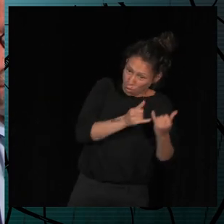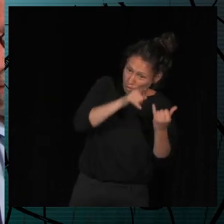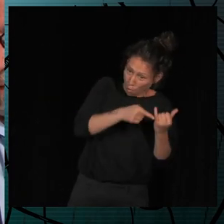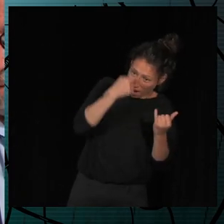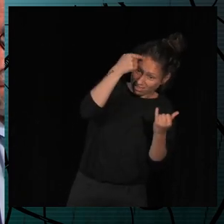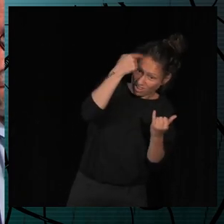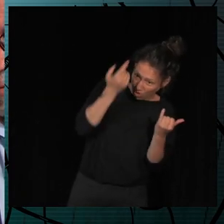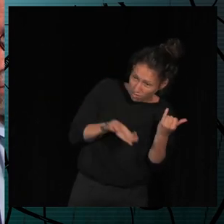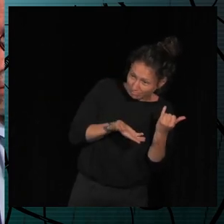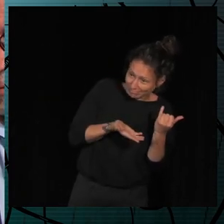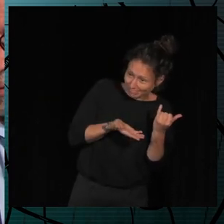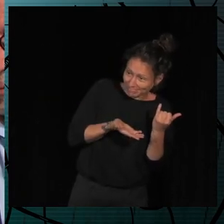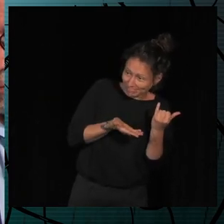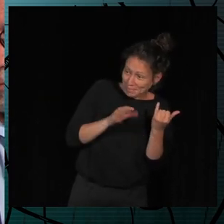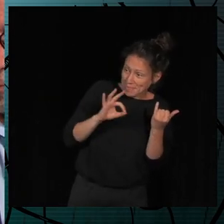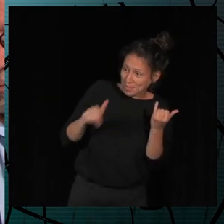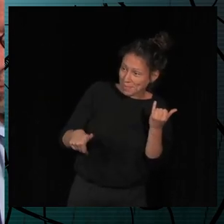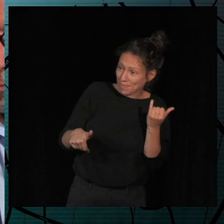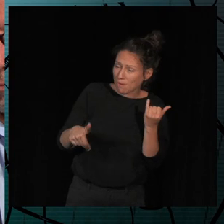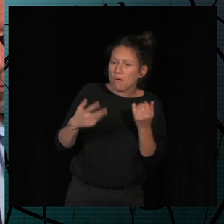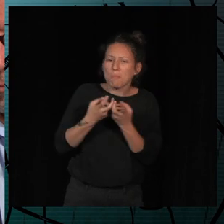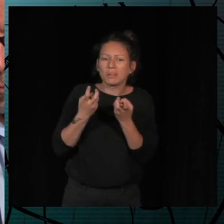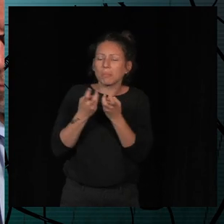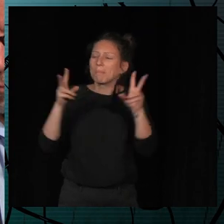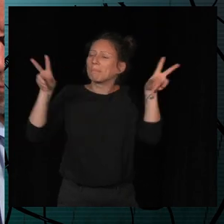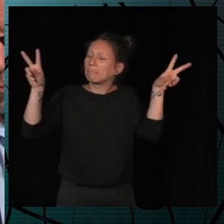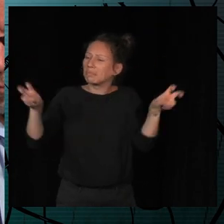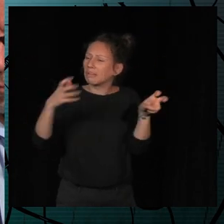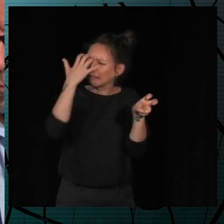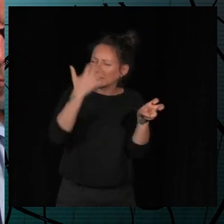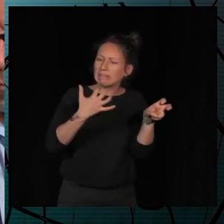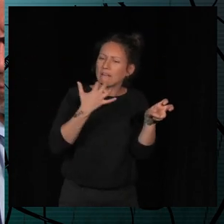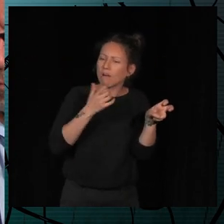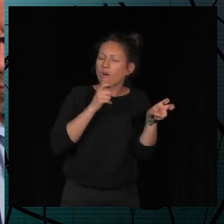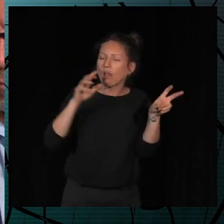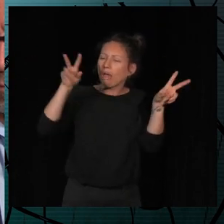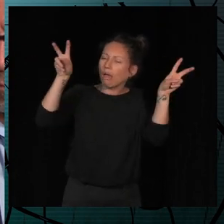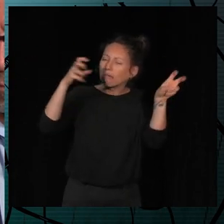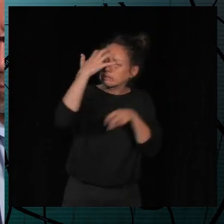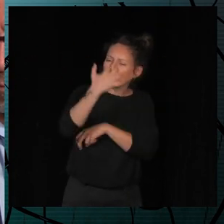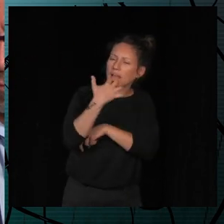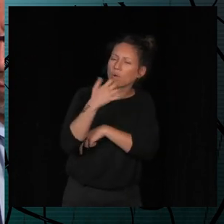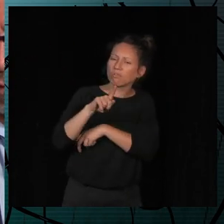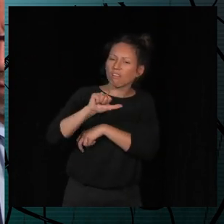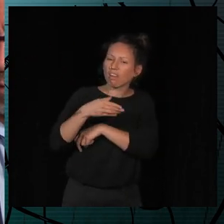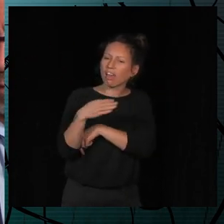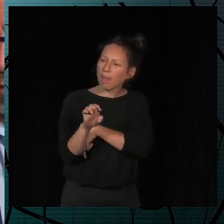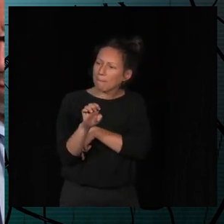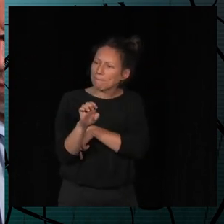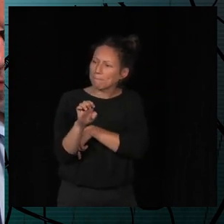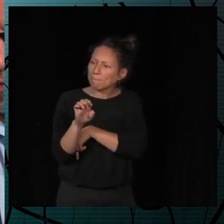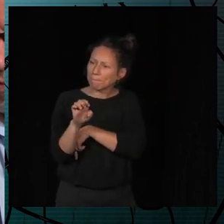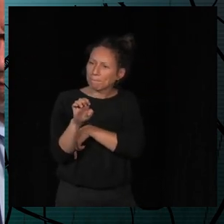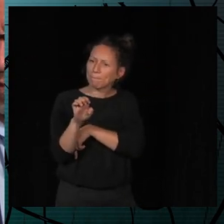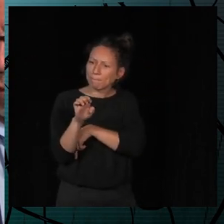on les vend comme ça il y a des Serious Game je sais pas si vous voyez docteur Kawashima vous savez les les grands-parents achètent ça souvent parce que ça